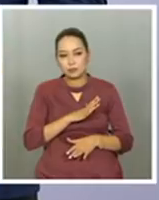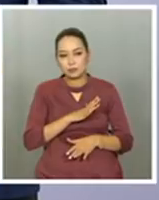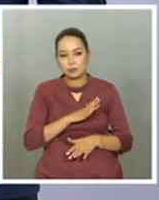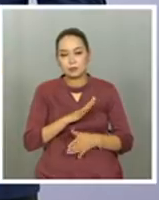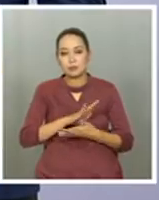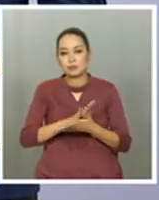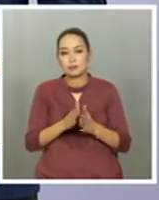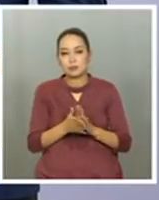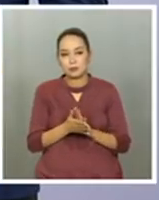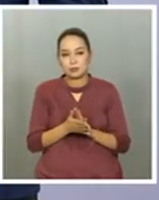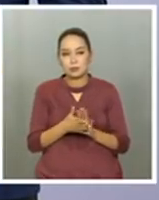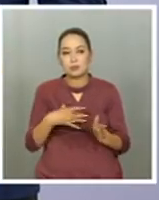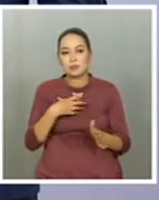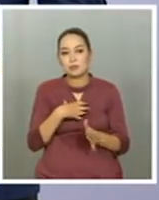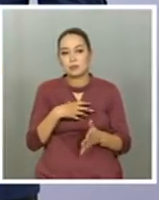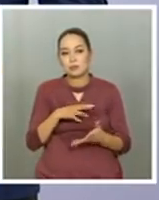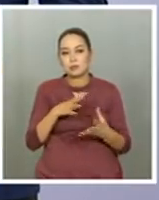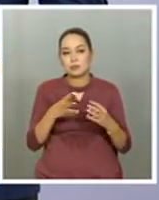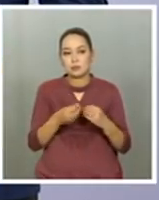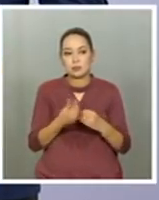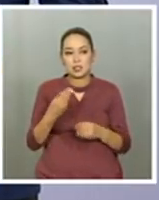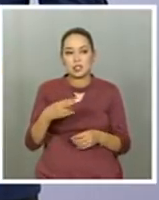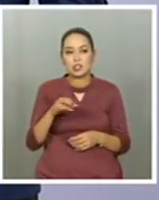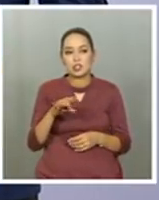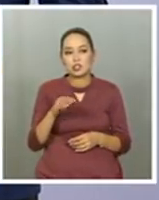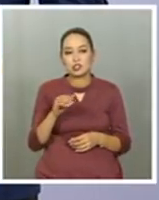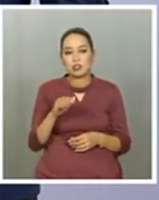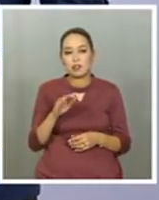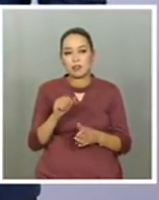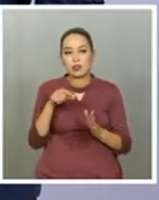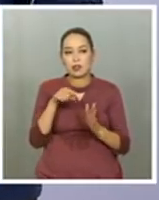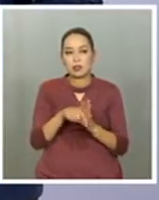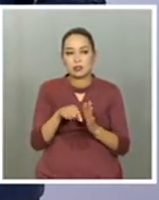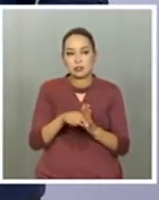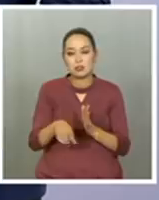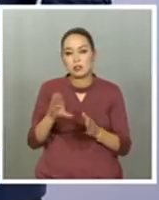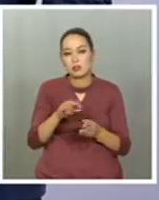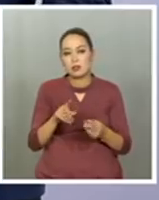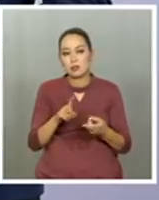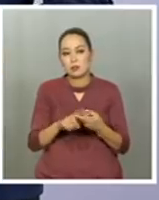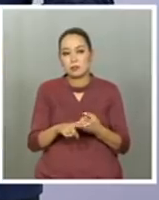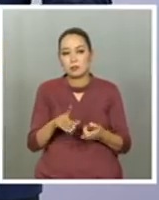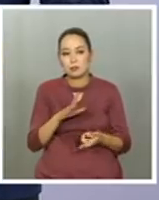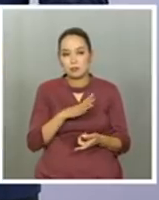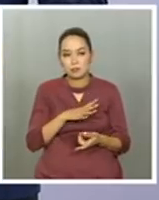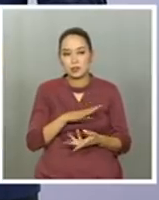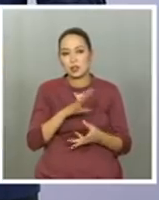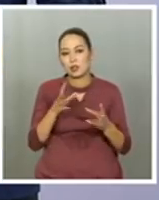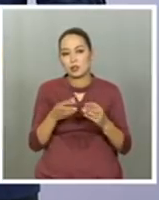келісімдер негізі ірі державалар арасындағы қарама-қайшылықтарды байқатқан болатын. Жалпы